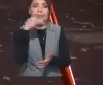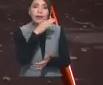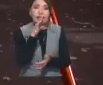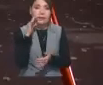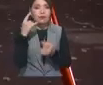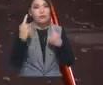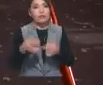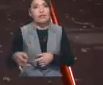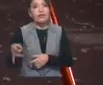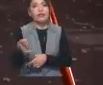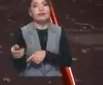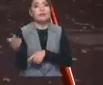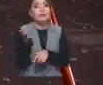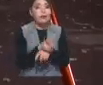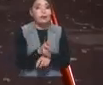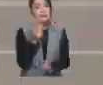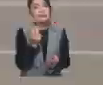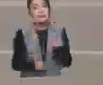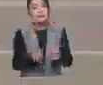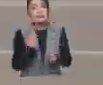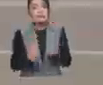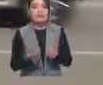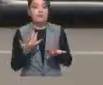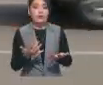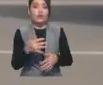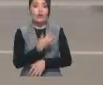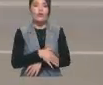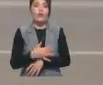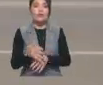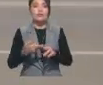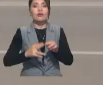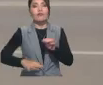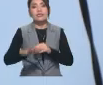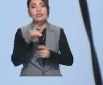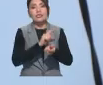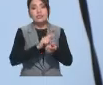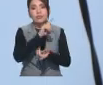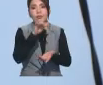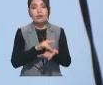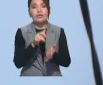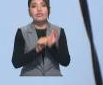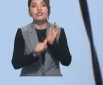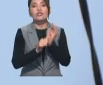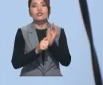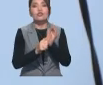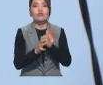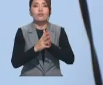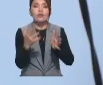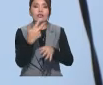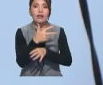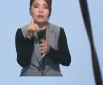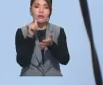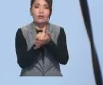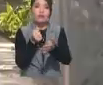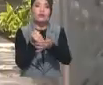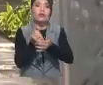районов приходят сюда играться со своими детьми. На улицах и во дворах Жесказгана установлено более 600 камер видеонаблюдения. До конца